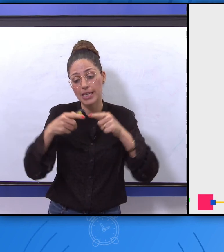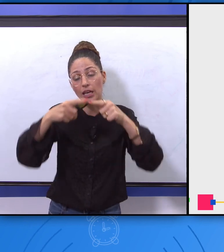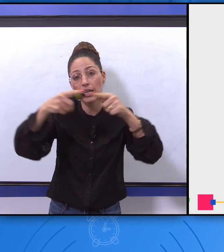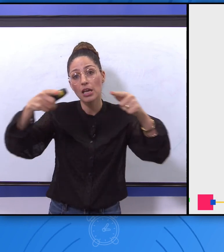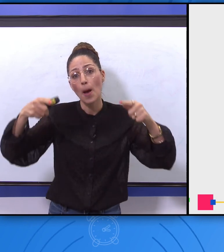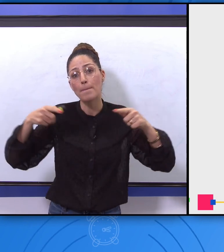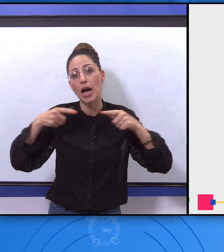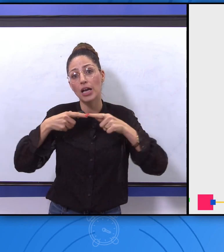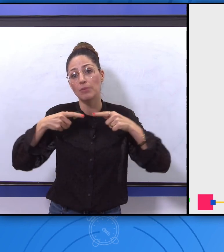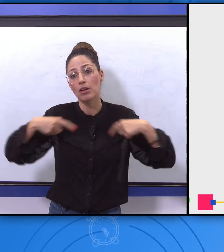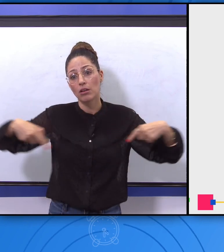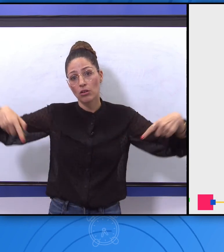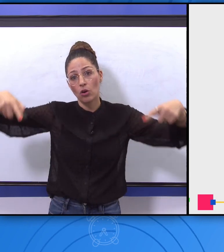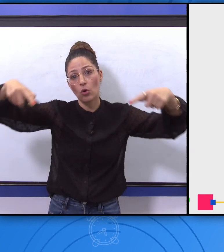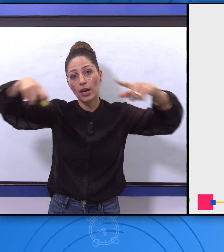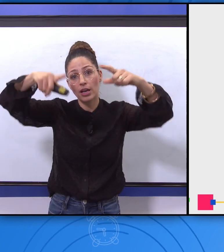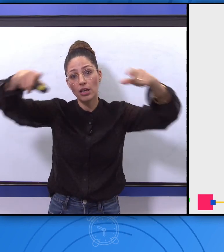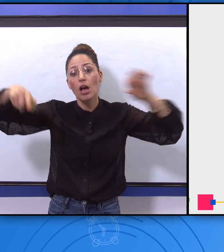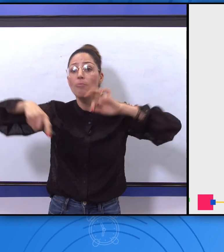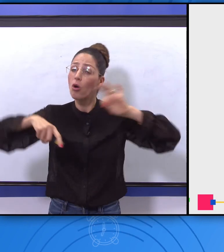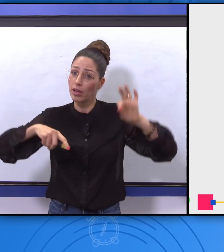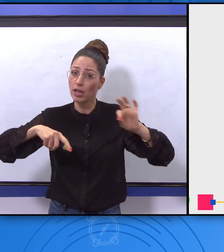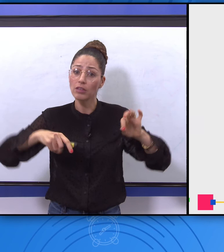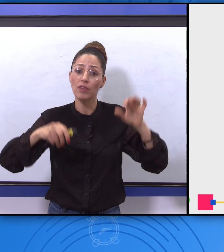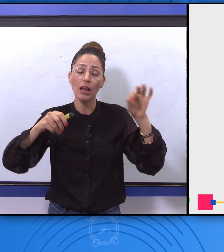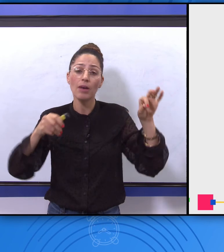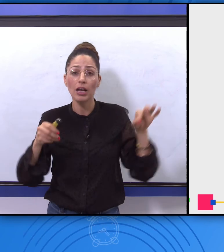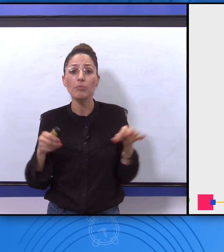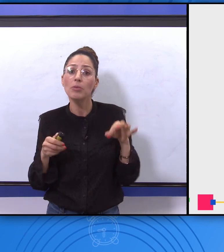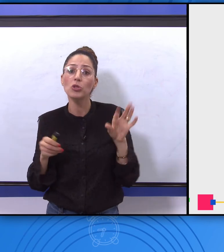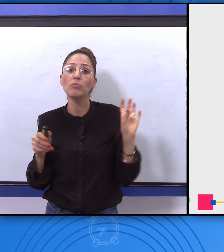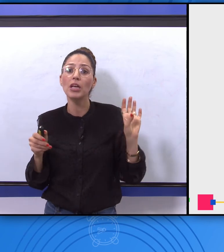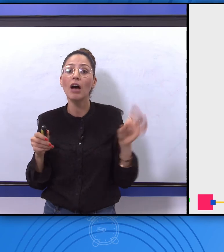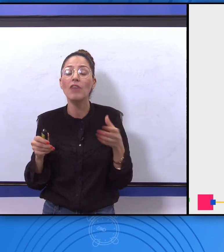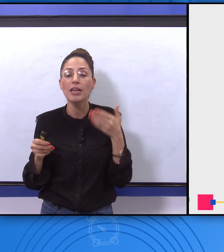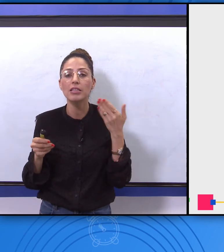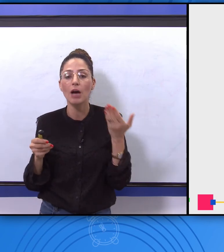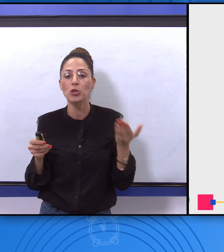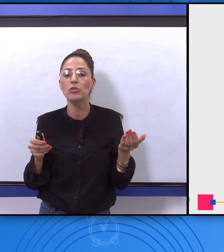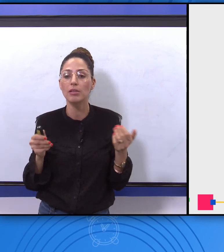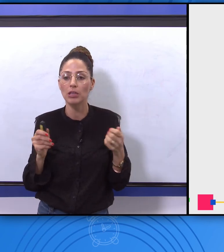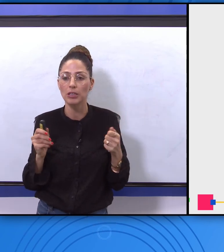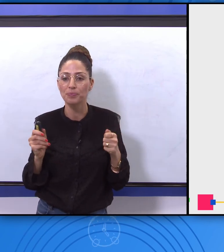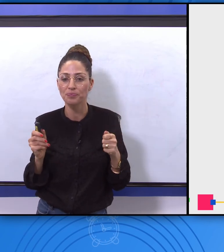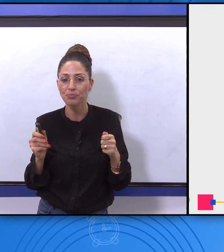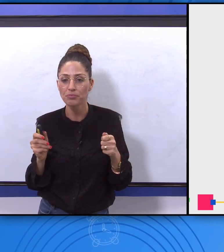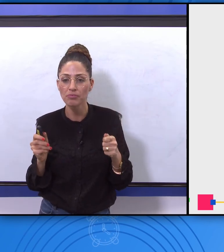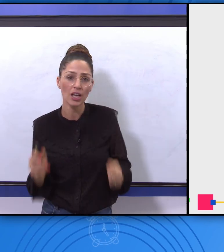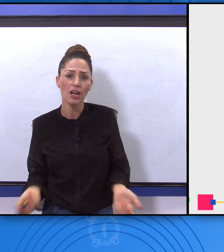ואני מציירת לי מעגלים. אוקיי? מוחקת, ועל המעגלים אני פשוט מניחה, ואז זה נראה פשוט